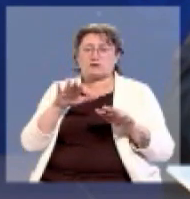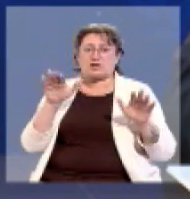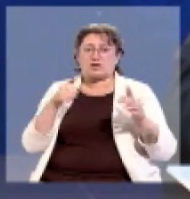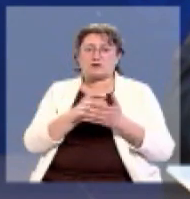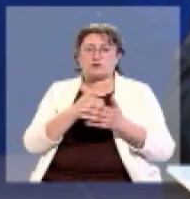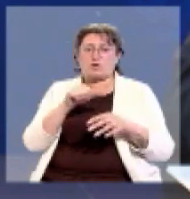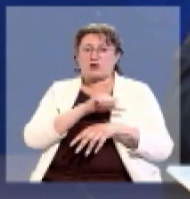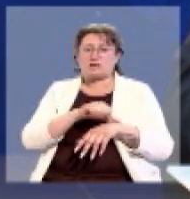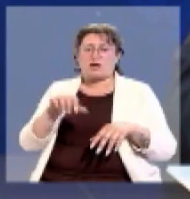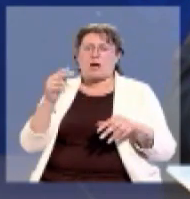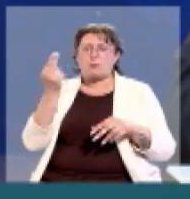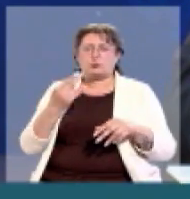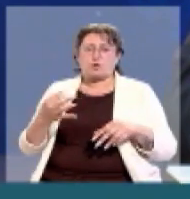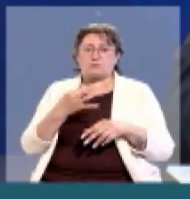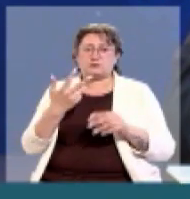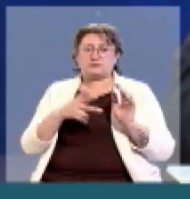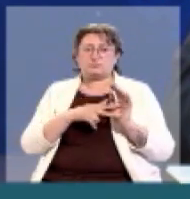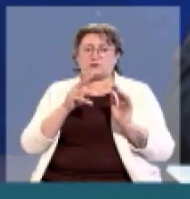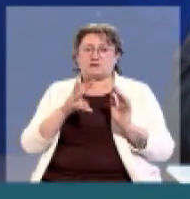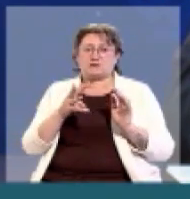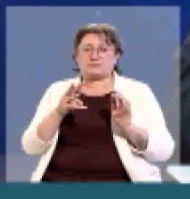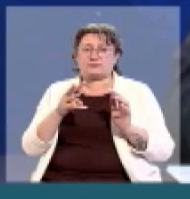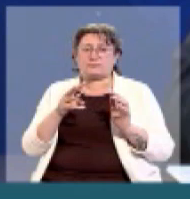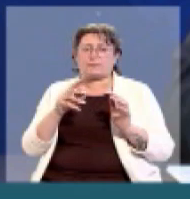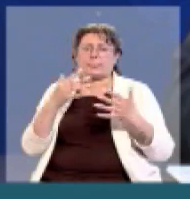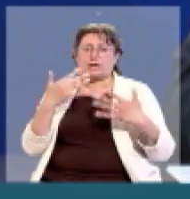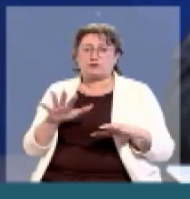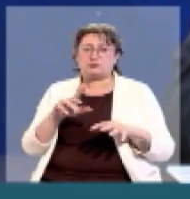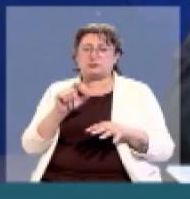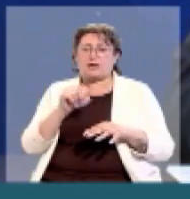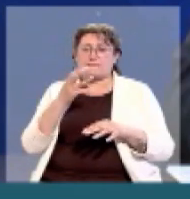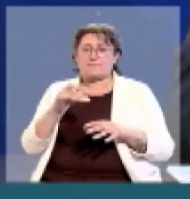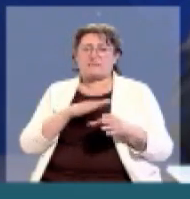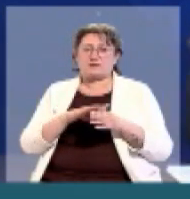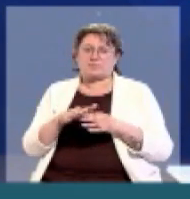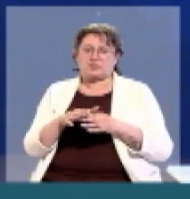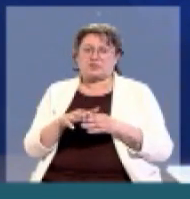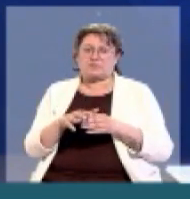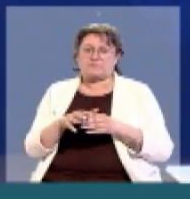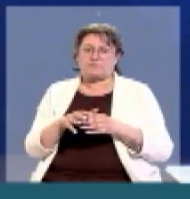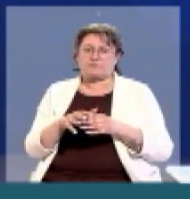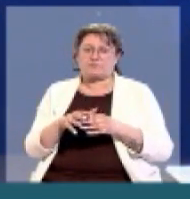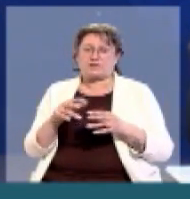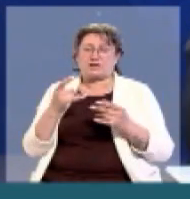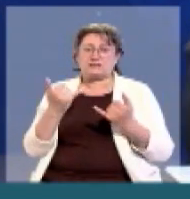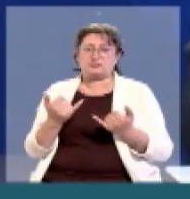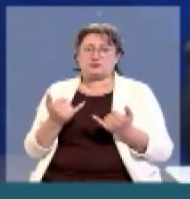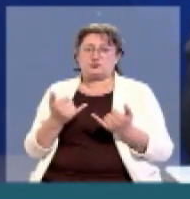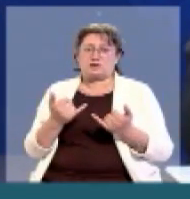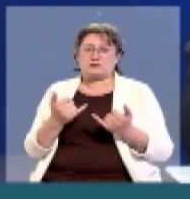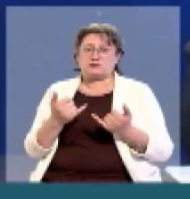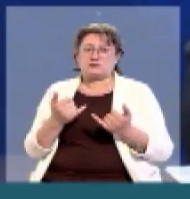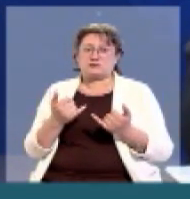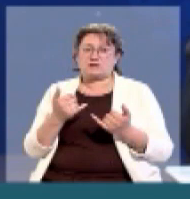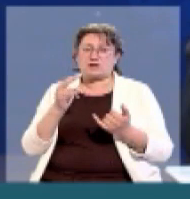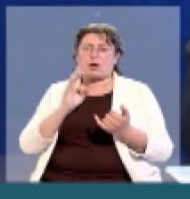границы с Акмолинской областью протяженностью 38 километров. Хочу отметить, что уже за май месяц выполнено на сейчас,